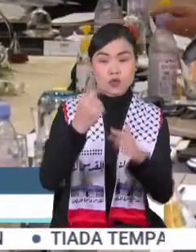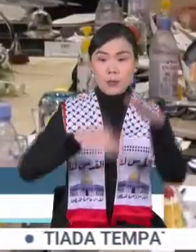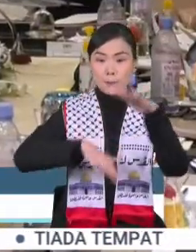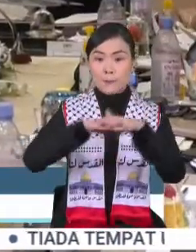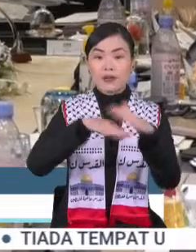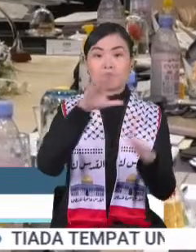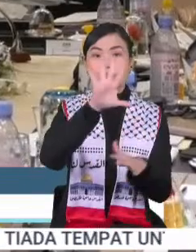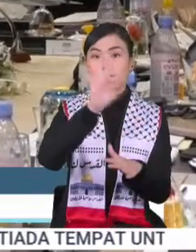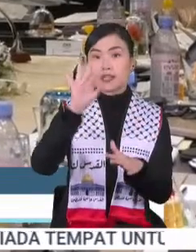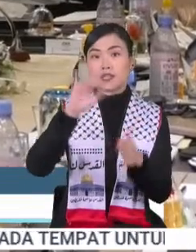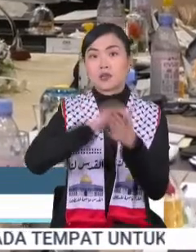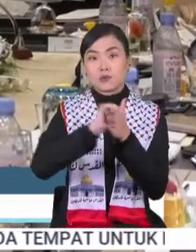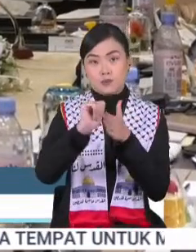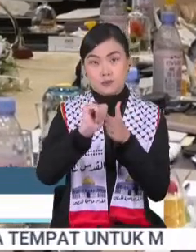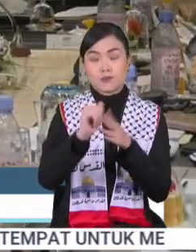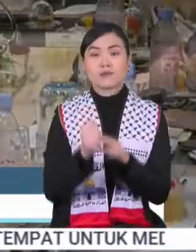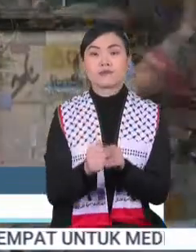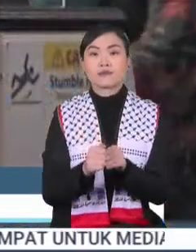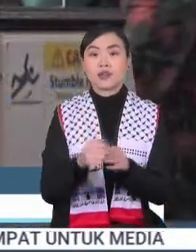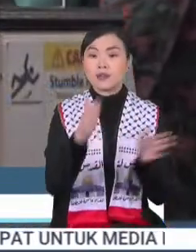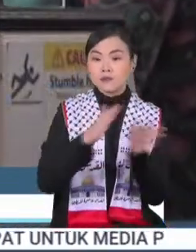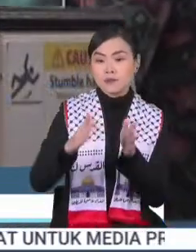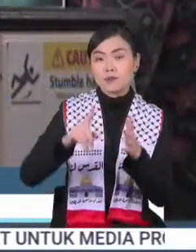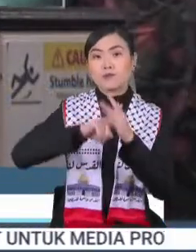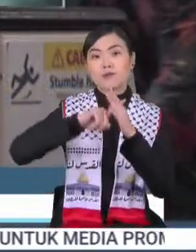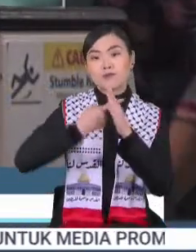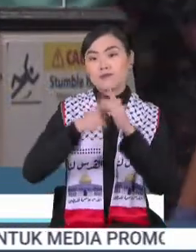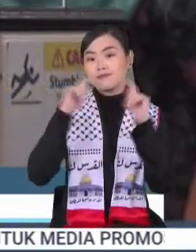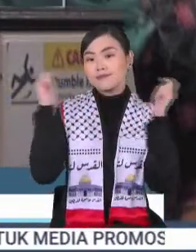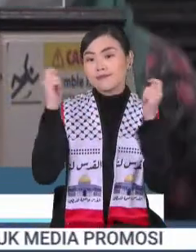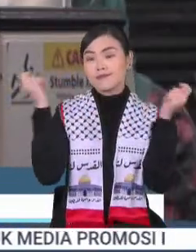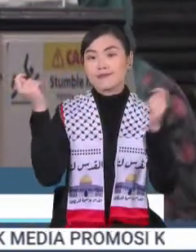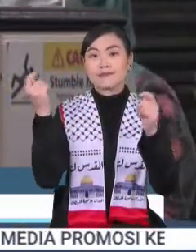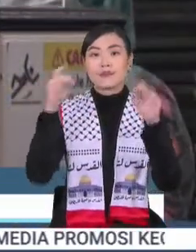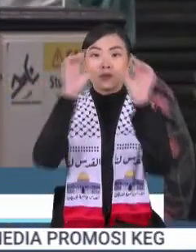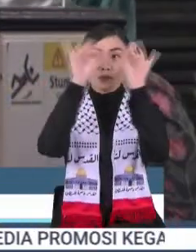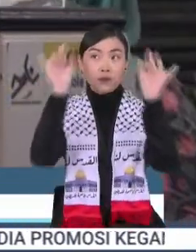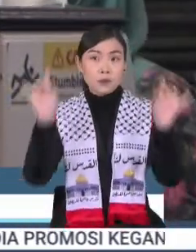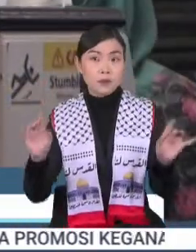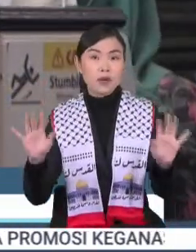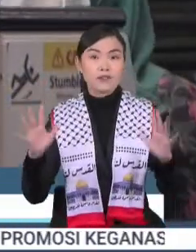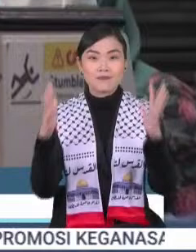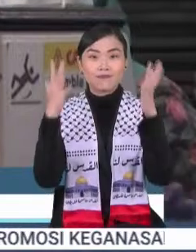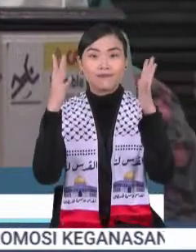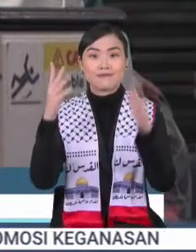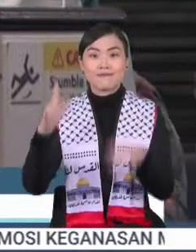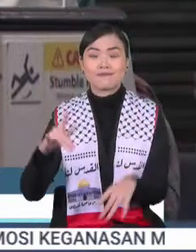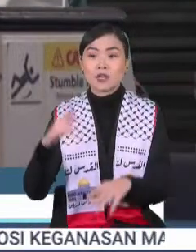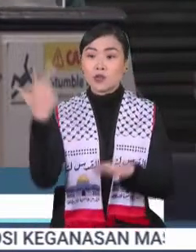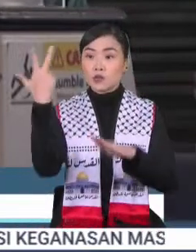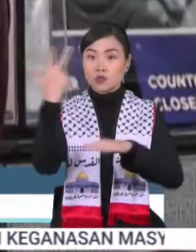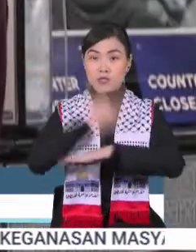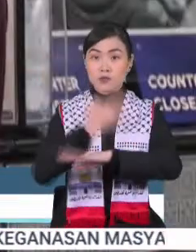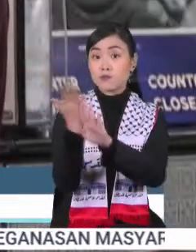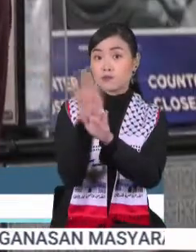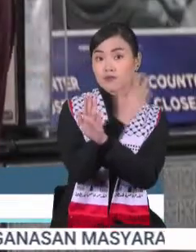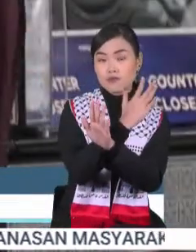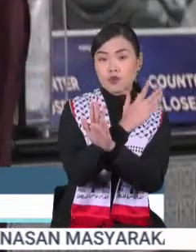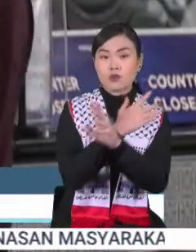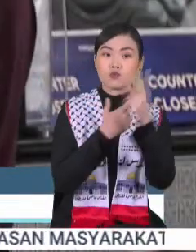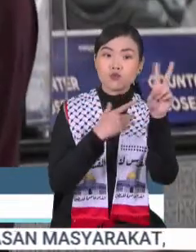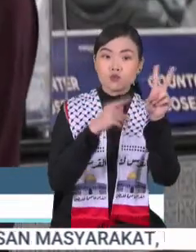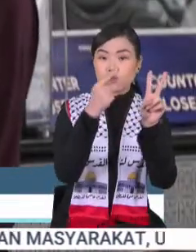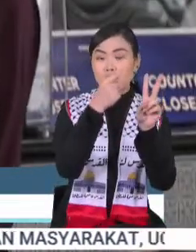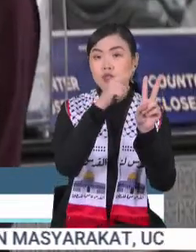rm599 sehala inisiatif itu akan bermula dengan perayaan kismas ini ia bagi perjalanan hari sebelum perayaan iaitu 22